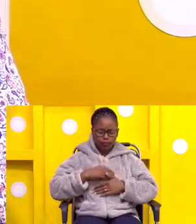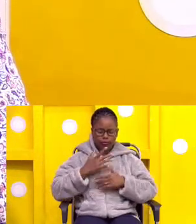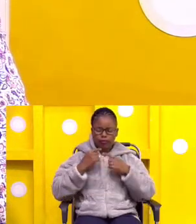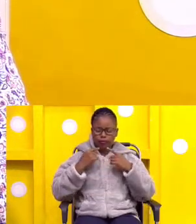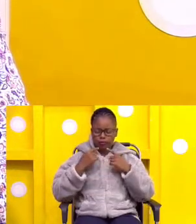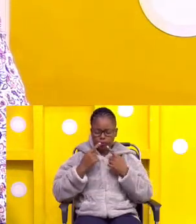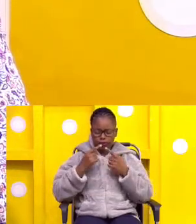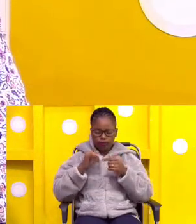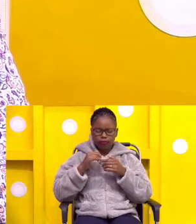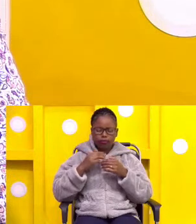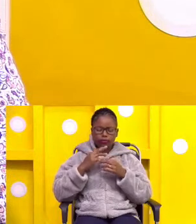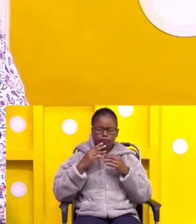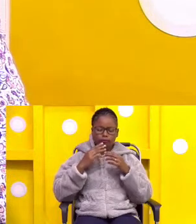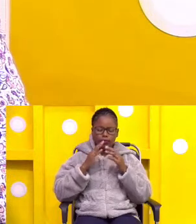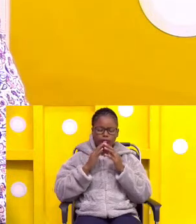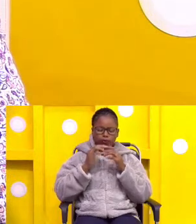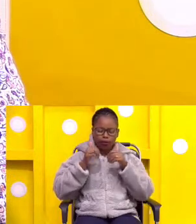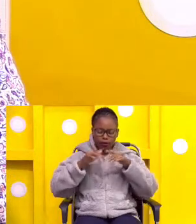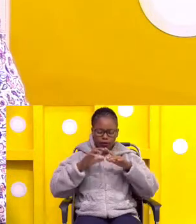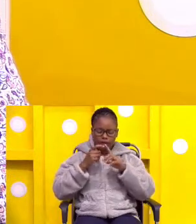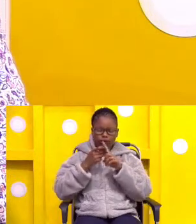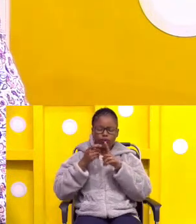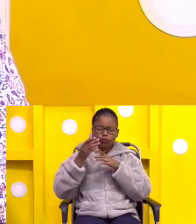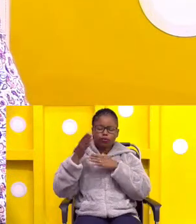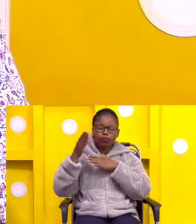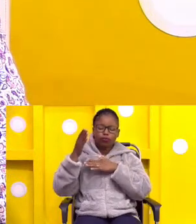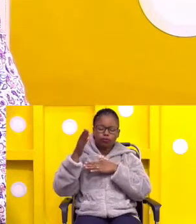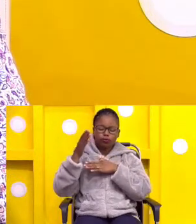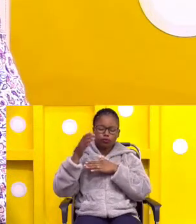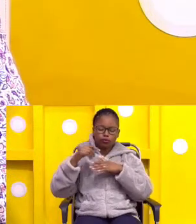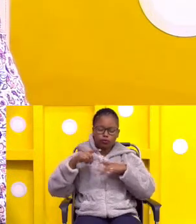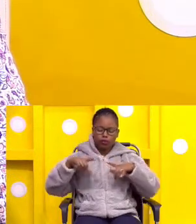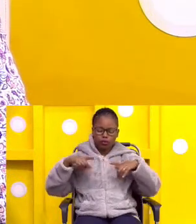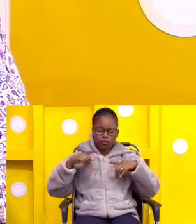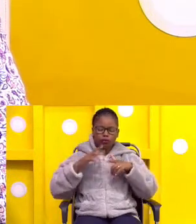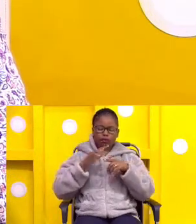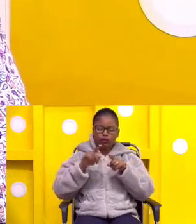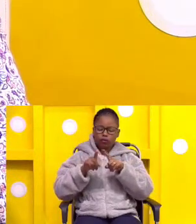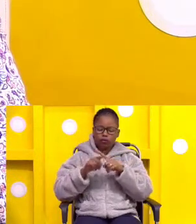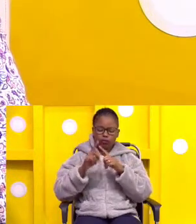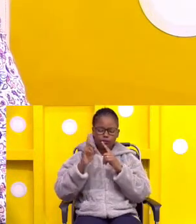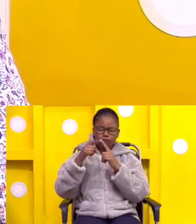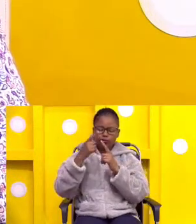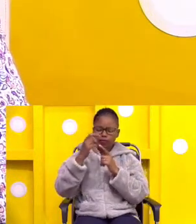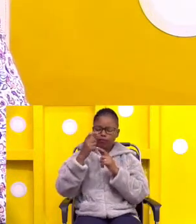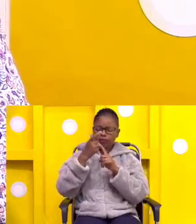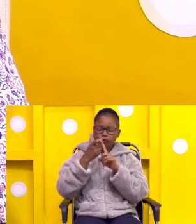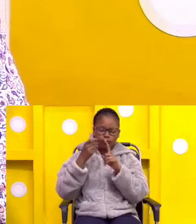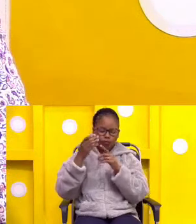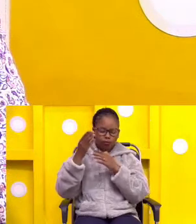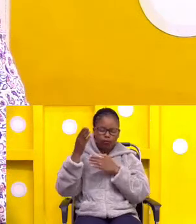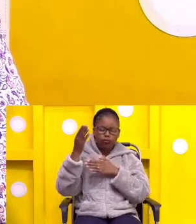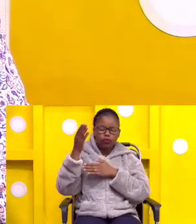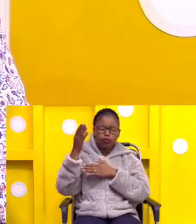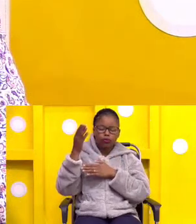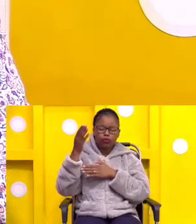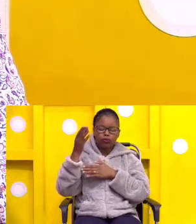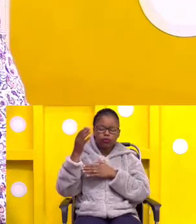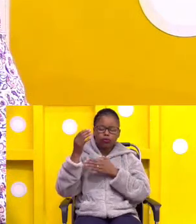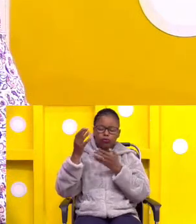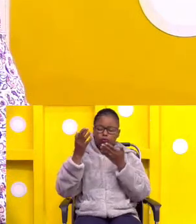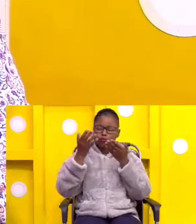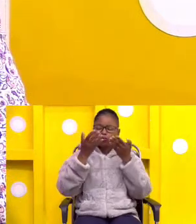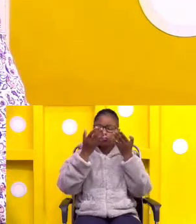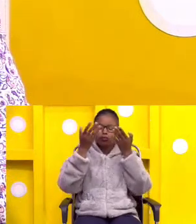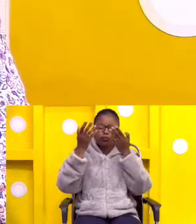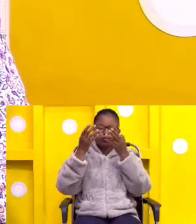nĩwe, makoiga ũgĩ na ũtugi nĩ waku ona ũhotani na riri nĩ waku. Nĩ ndakwambararia mũno